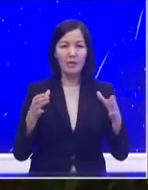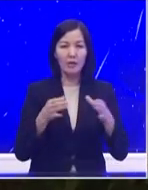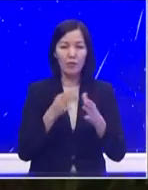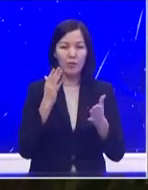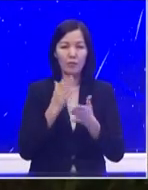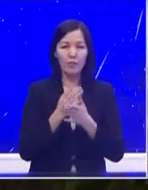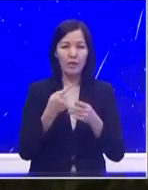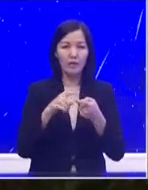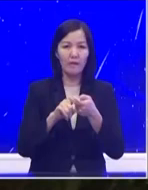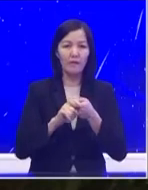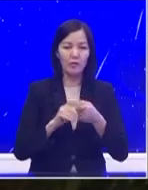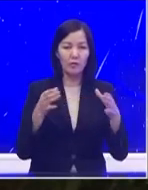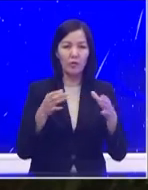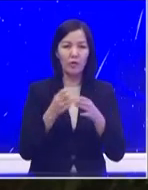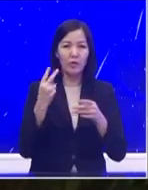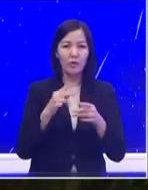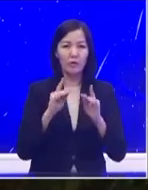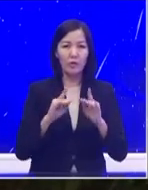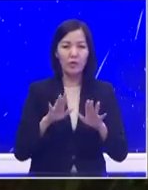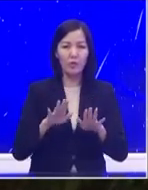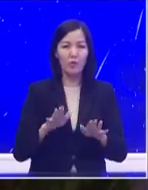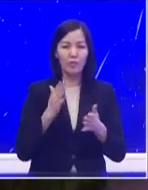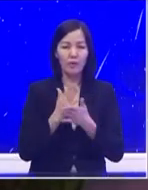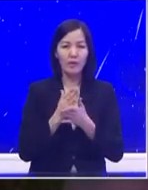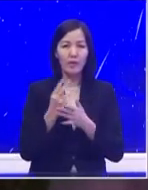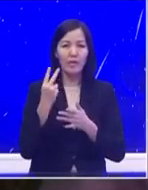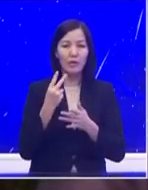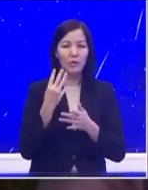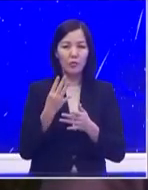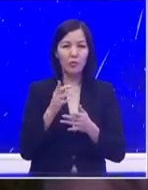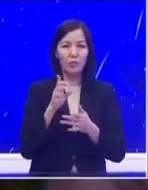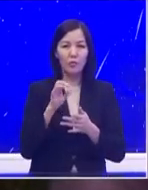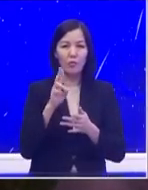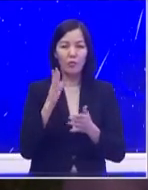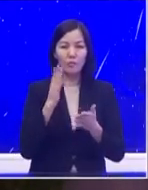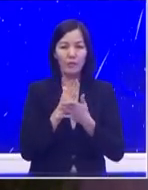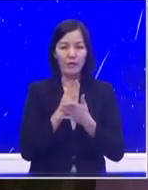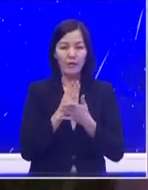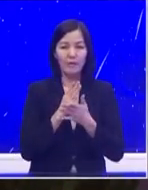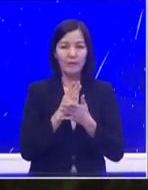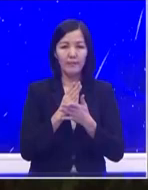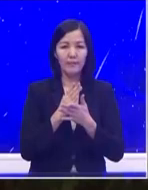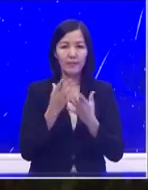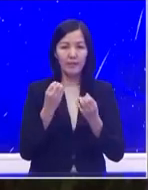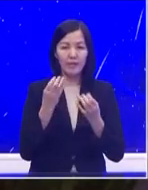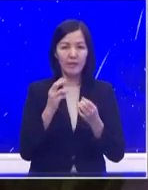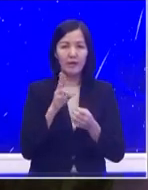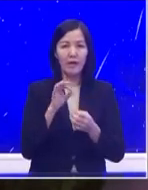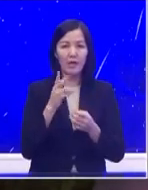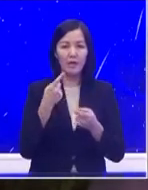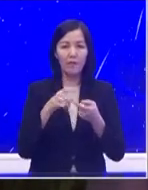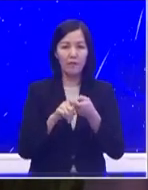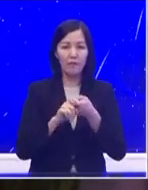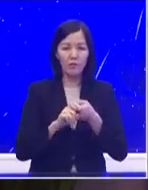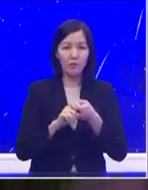өзіміздің инфекционный отделениемізде 20 койкалы орын бар. Ол жерде 4 арнайы бокс арналған инфекционный, және де коронавирусная